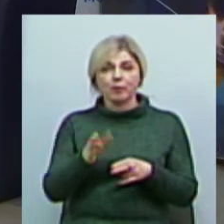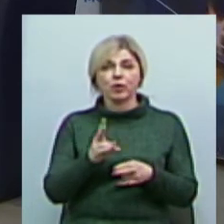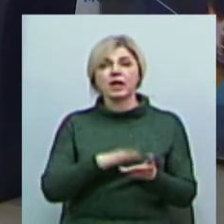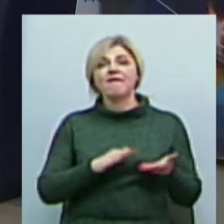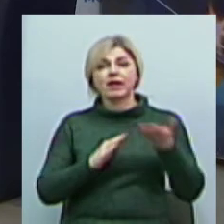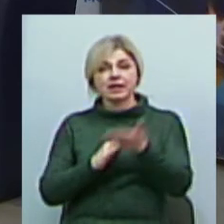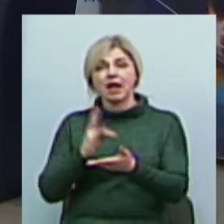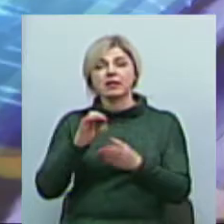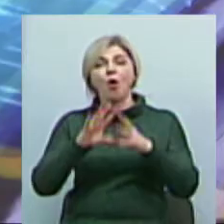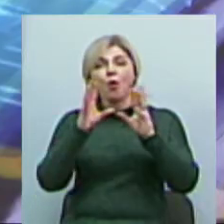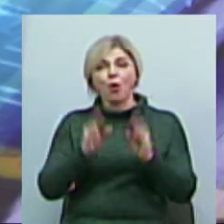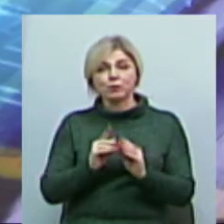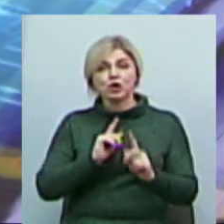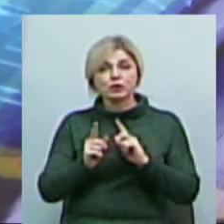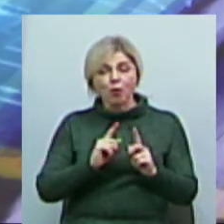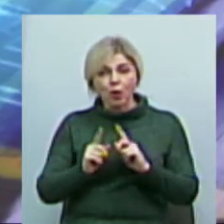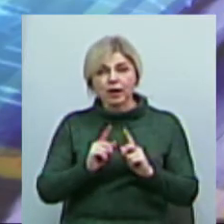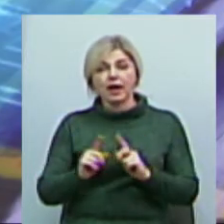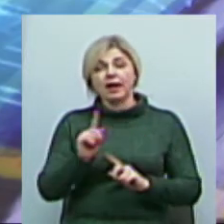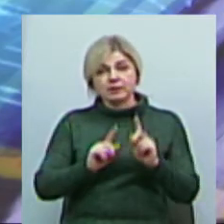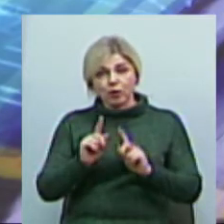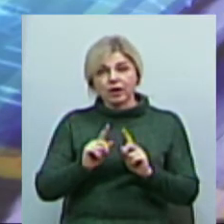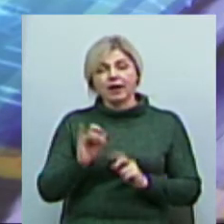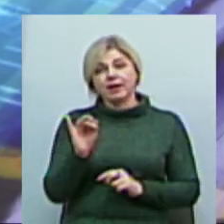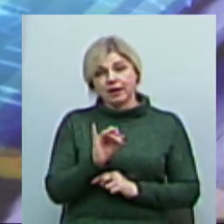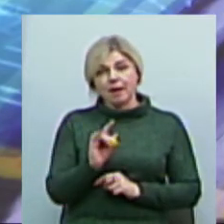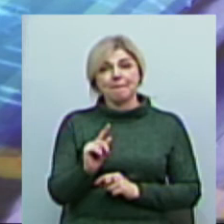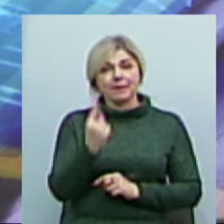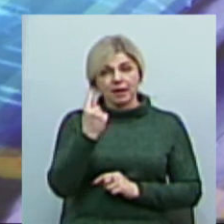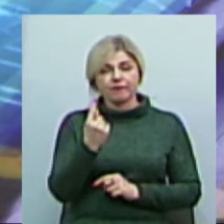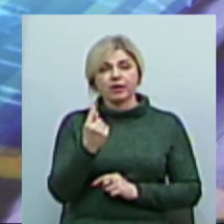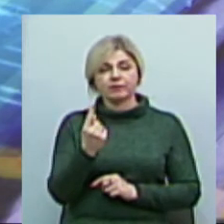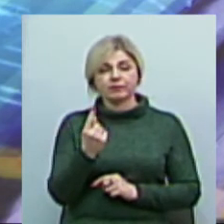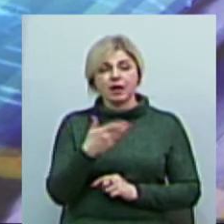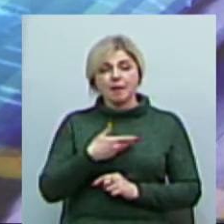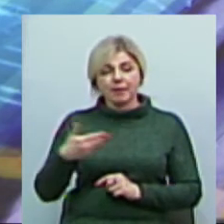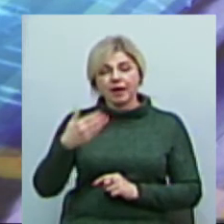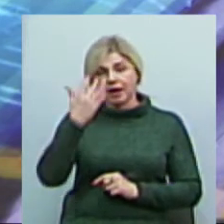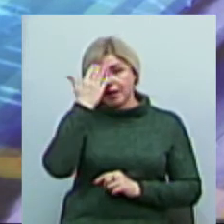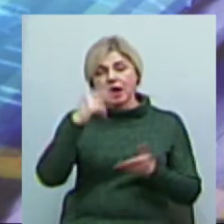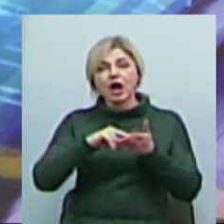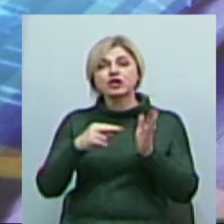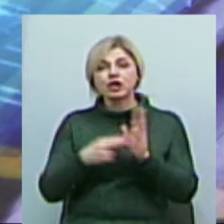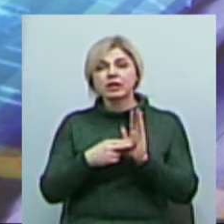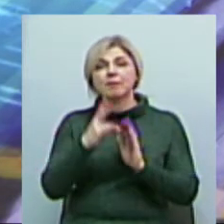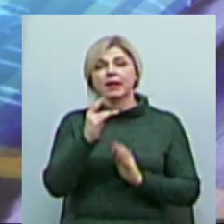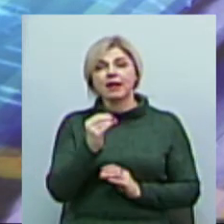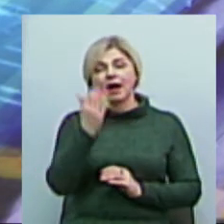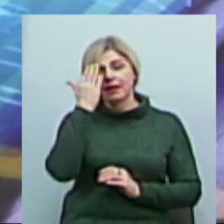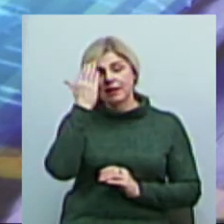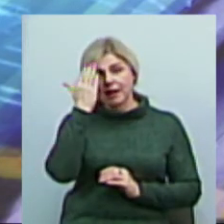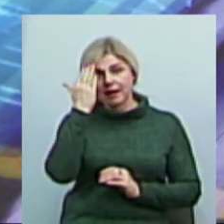загальные сборы. И прежде всего мы рассчитываем на интеллект и